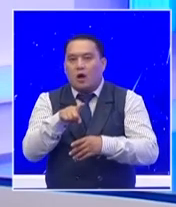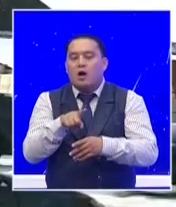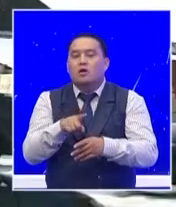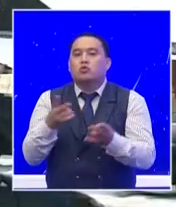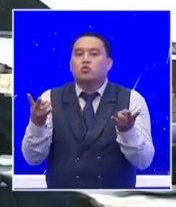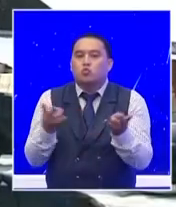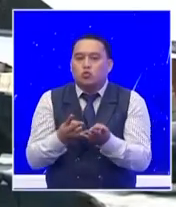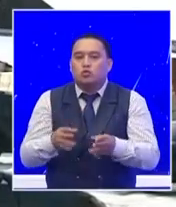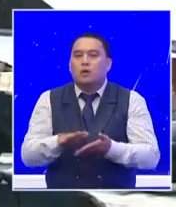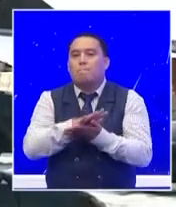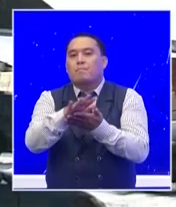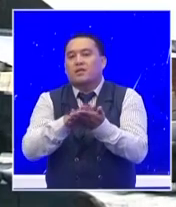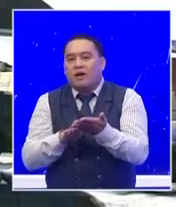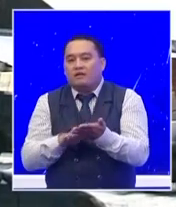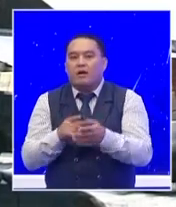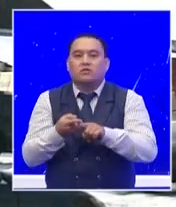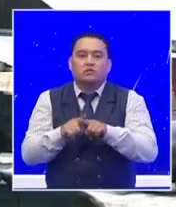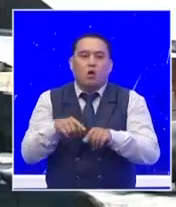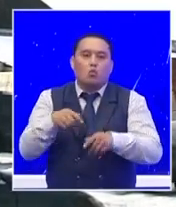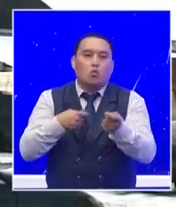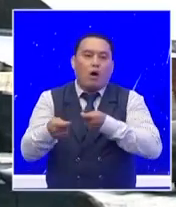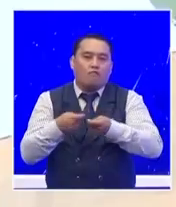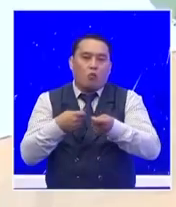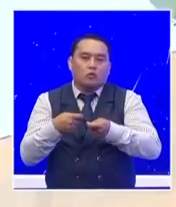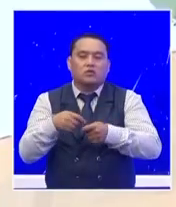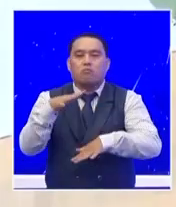Заемщику необходимо подать заявление на имя руководства банка или